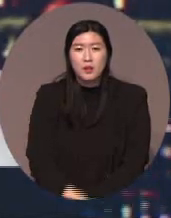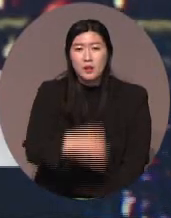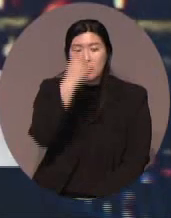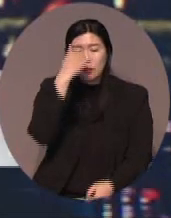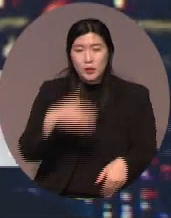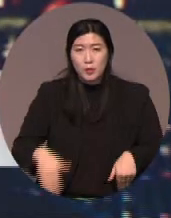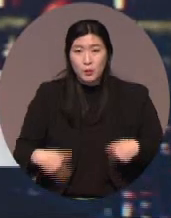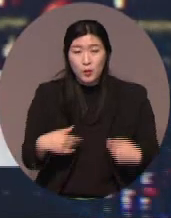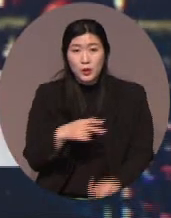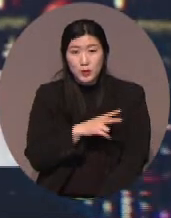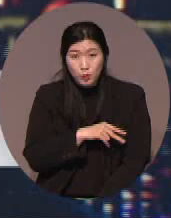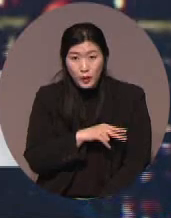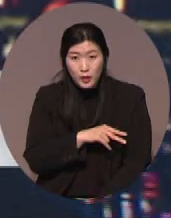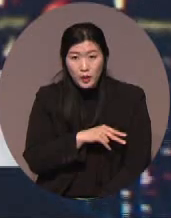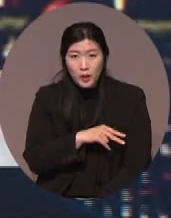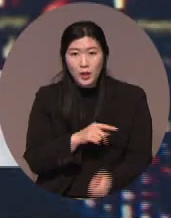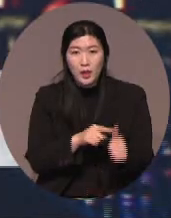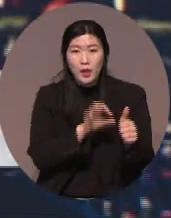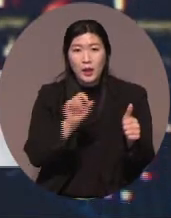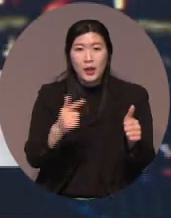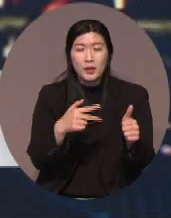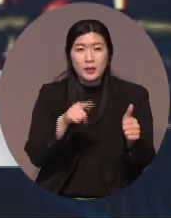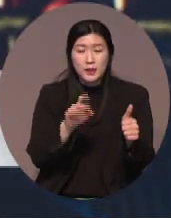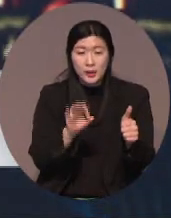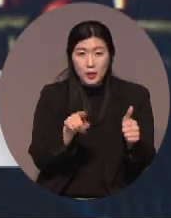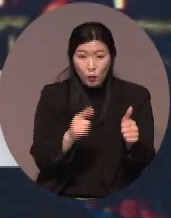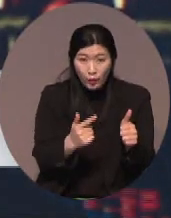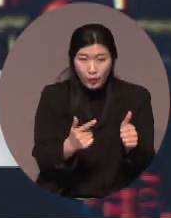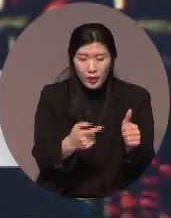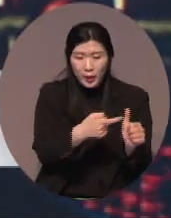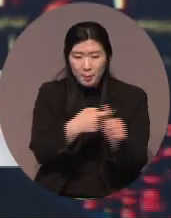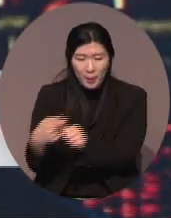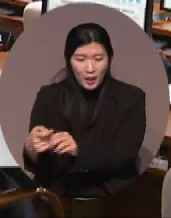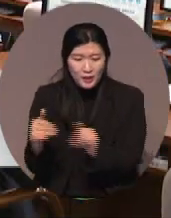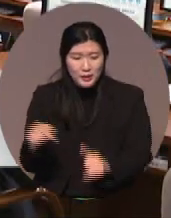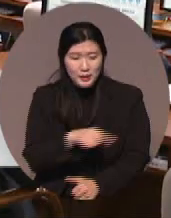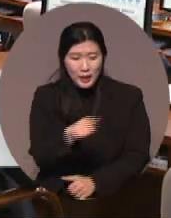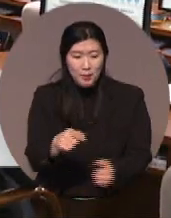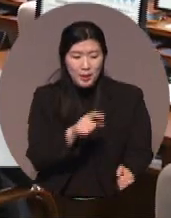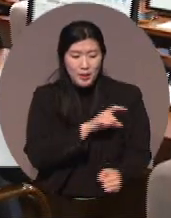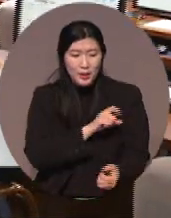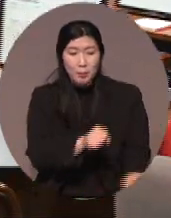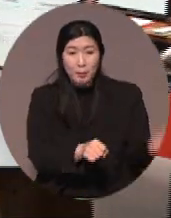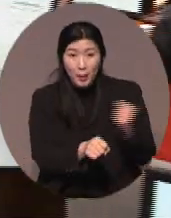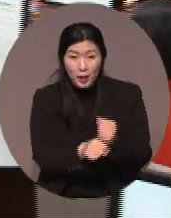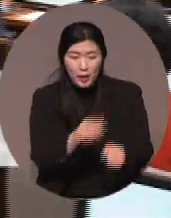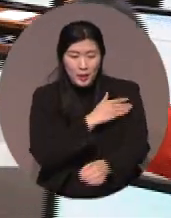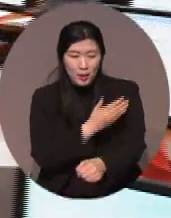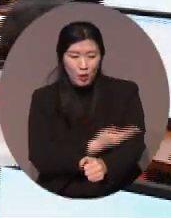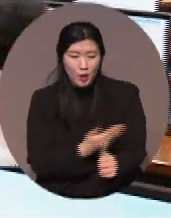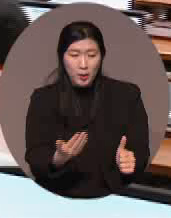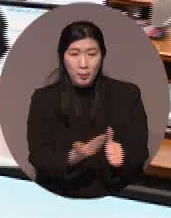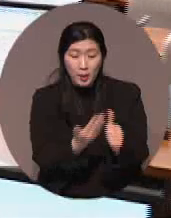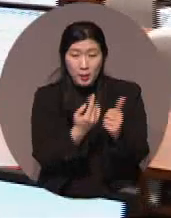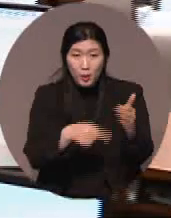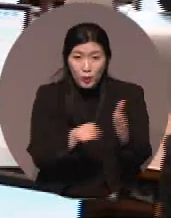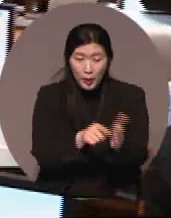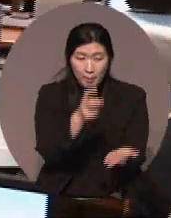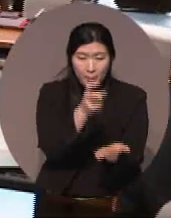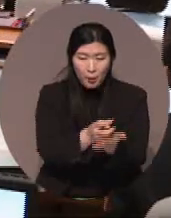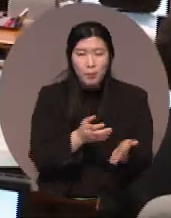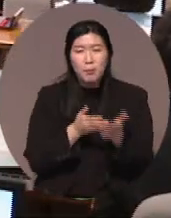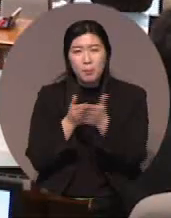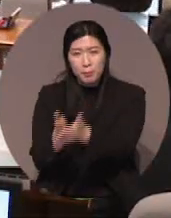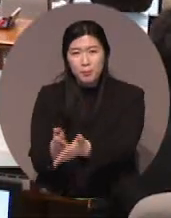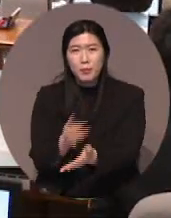충남도 의회 더불어민주당 안장헌 의원이 일제강점기 강제동원 피해자의 명예회복과 인권 증진을 위한 조례안을